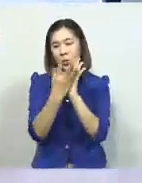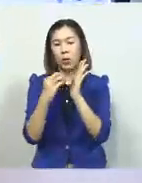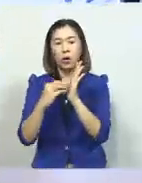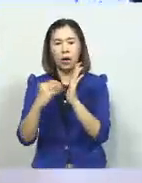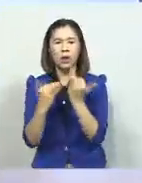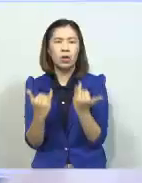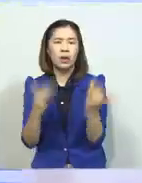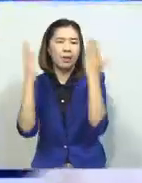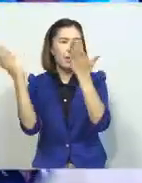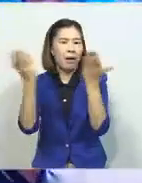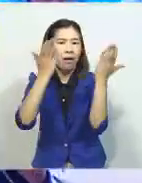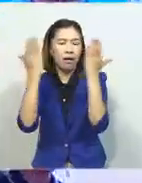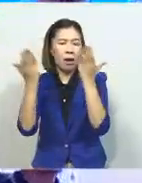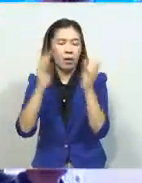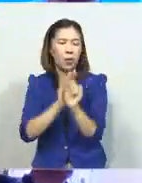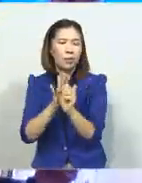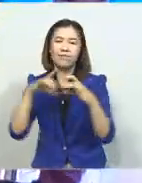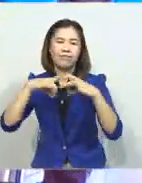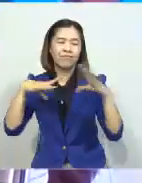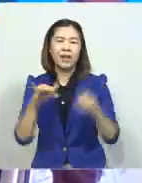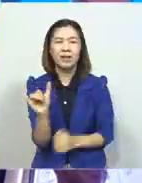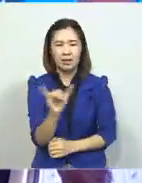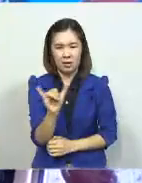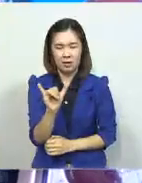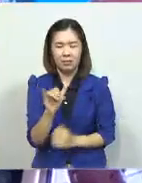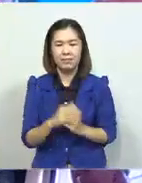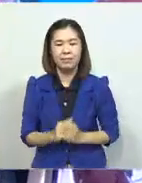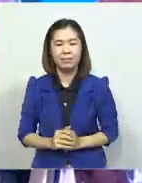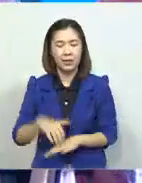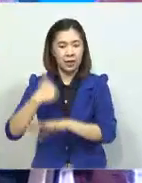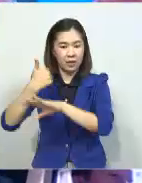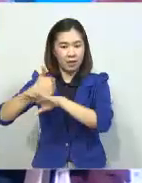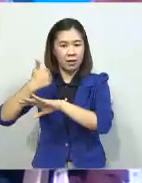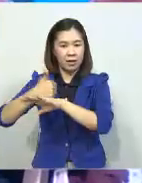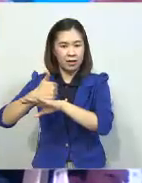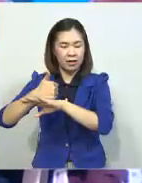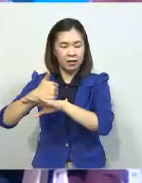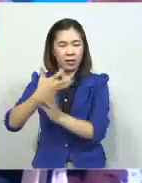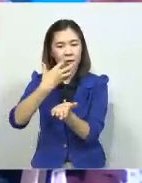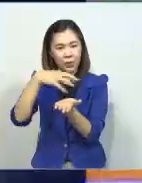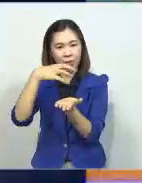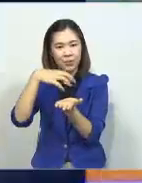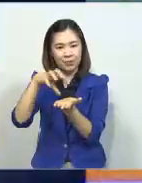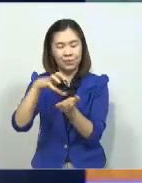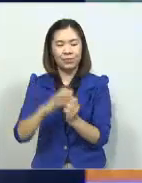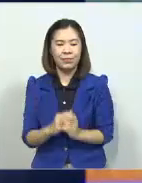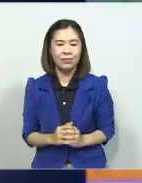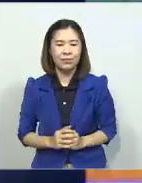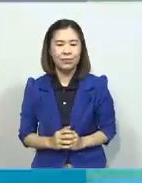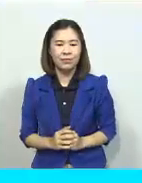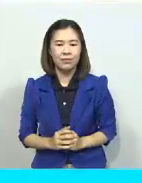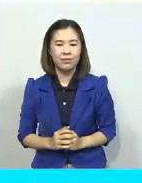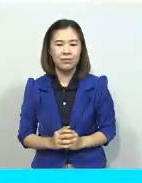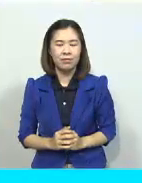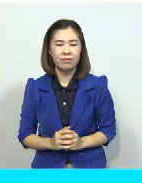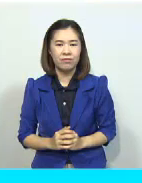ากาศยังไม่เอื้ออำนวยในการขึ้นปฏิบัติการฝนหลวงค่ะไปฟังเสียงท่านอธิบดีกรมฝนหลวงและการบินเกษตรกันดูค่ะ จ